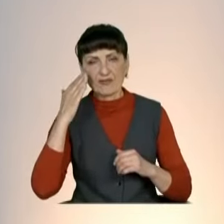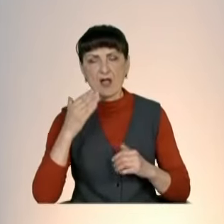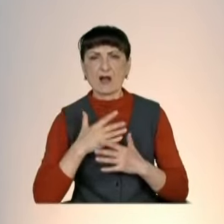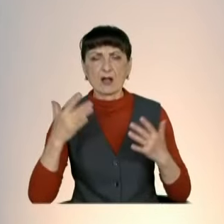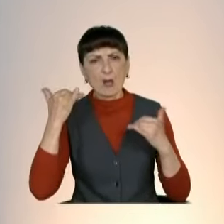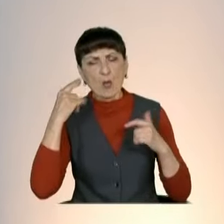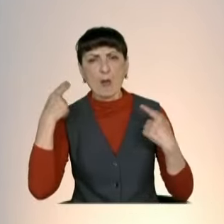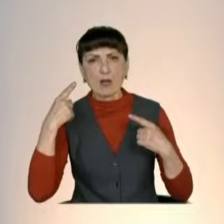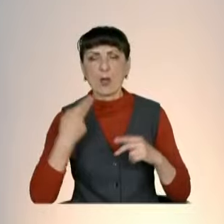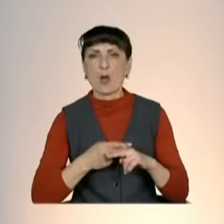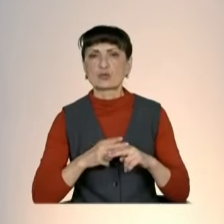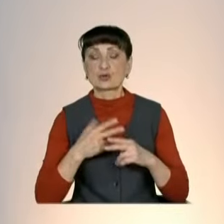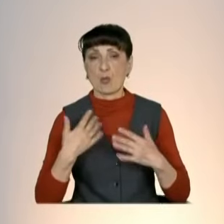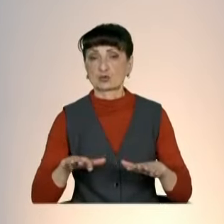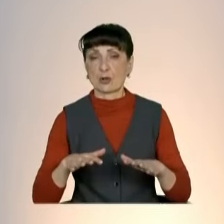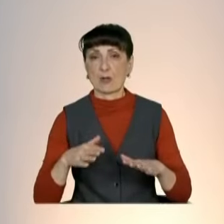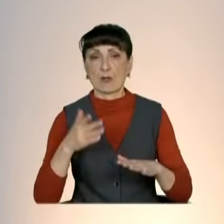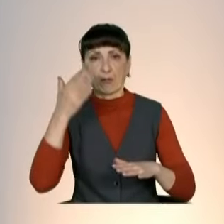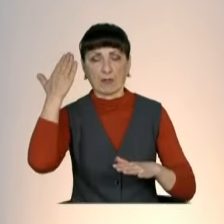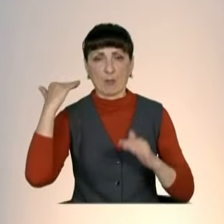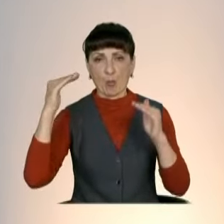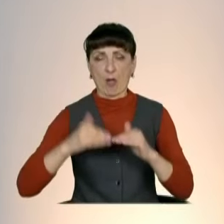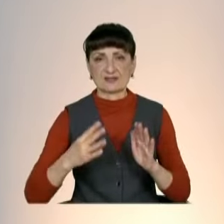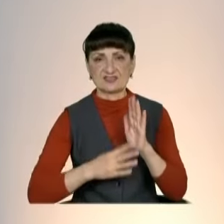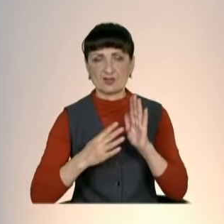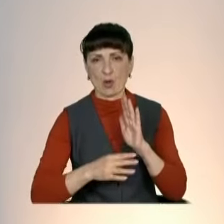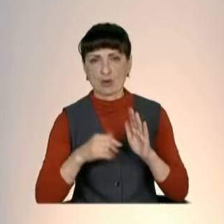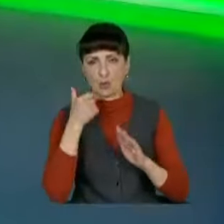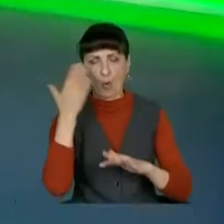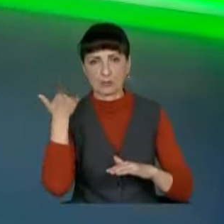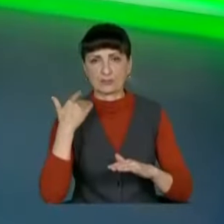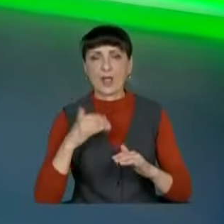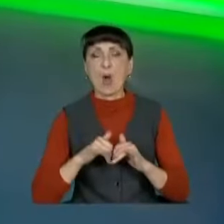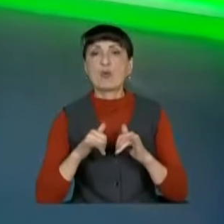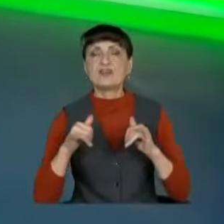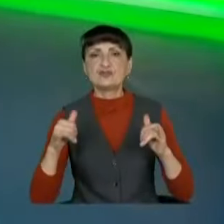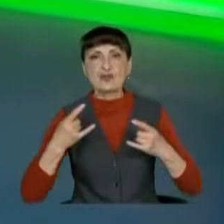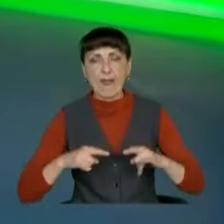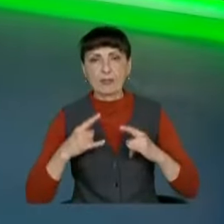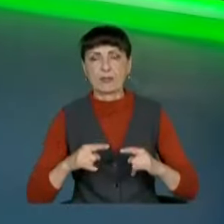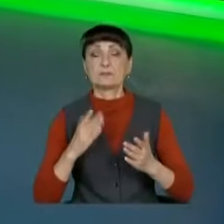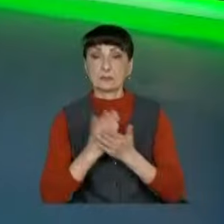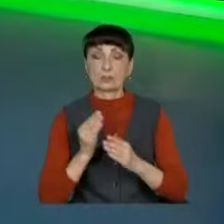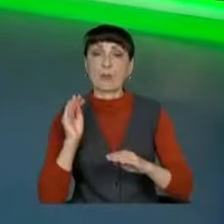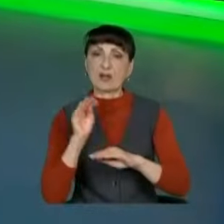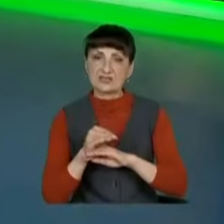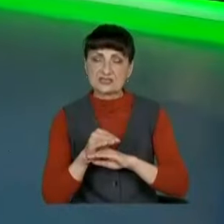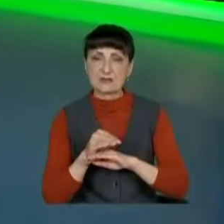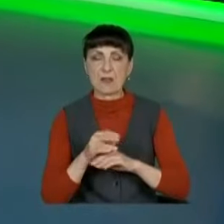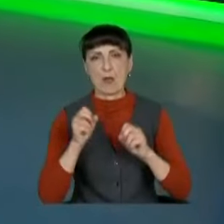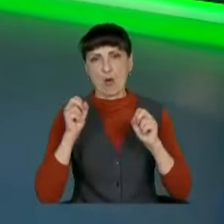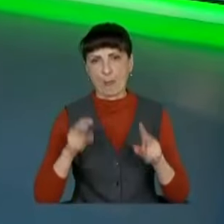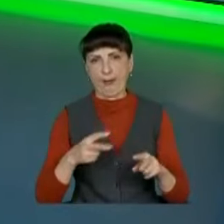животных в Казахстане, оно практически достигло уровня 1991 года. Увеличение поголовья, в свою очередь, ведет к дополнительным определенным